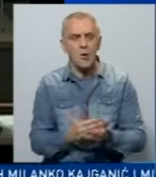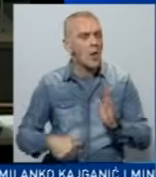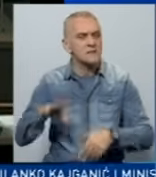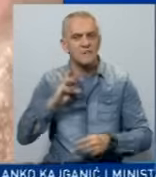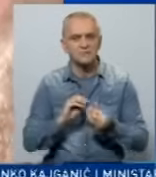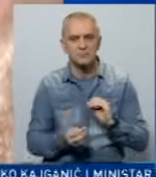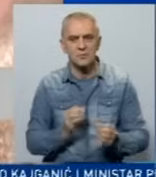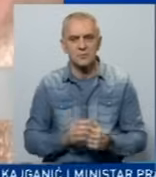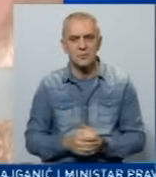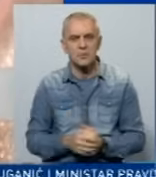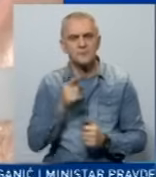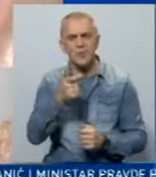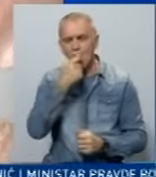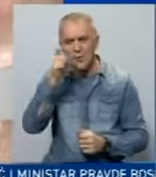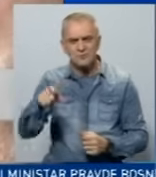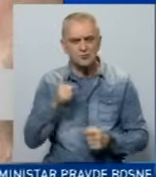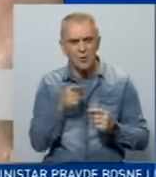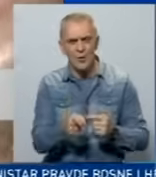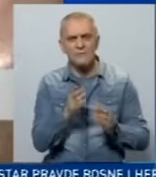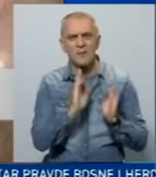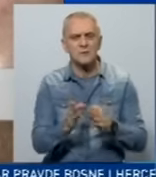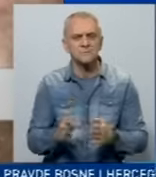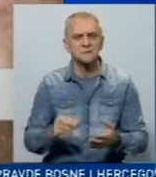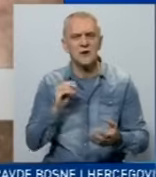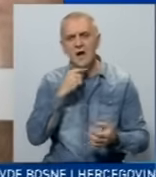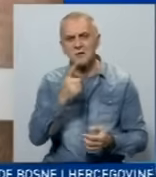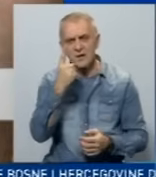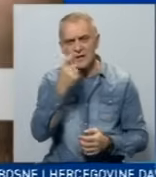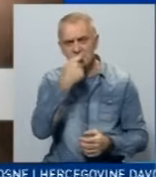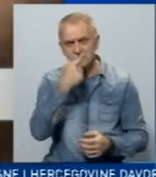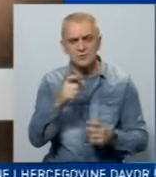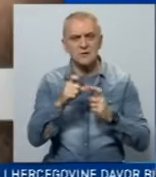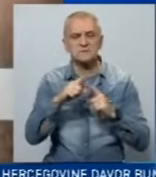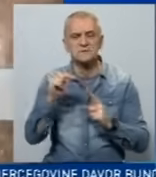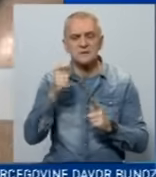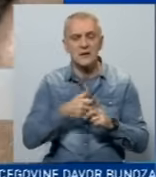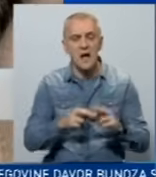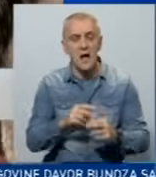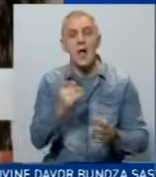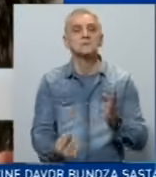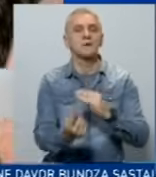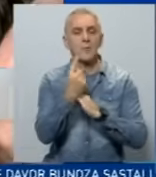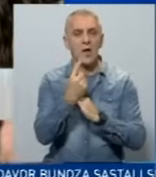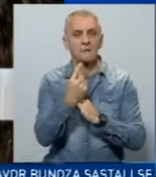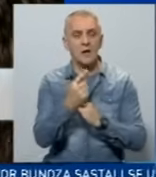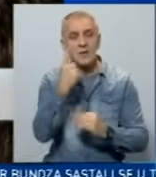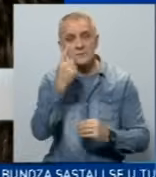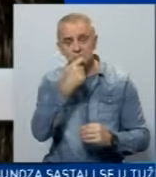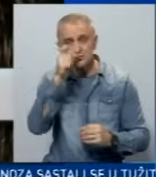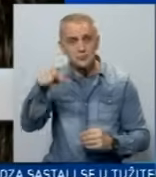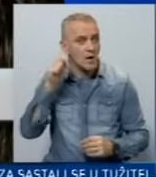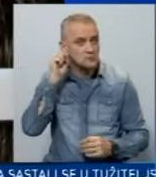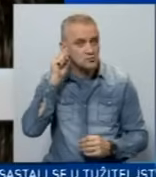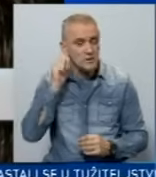problem. Ovo suđenje i ovaj proces je zakazao jedan sudija, gospodin Strika. Onda se pojavila sudija žena